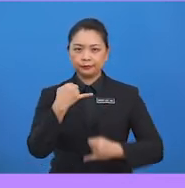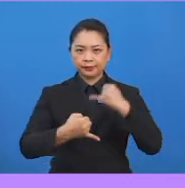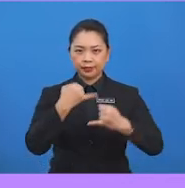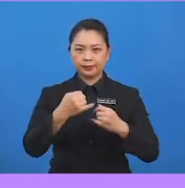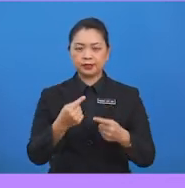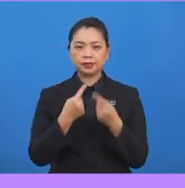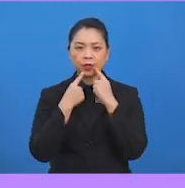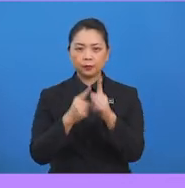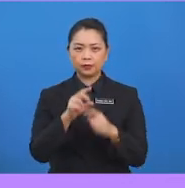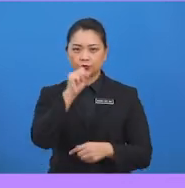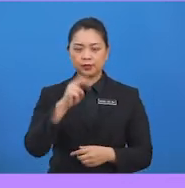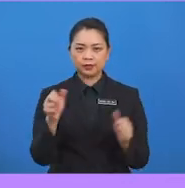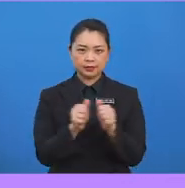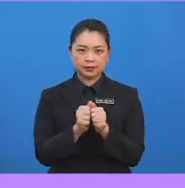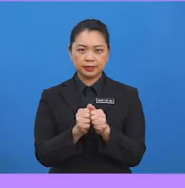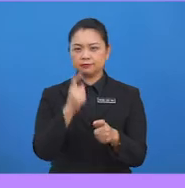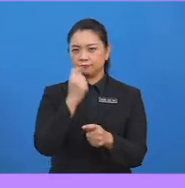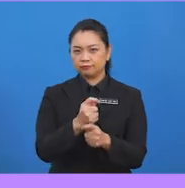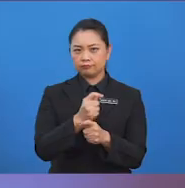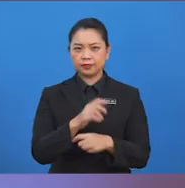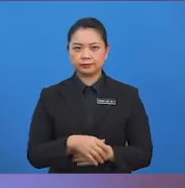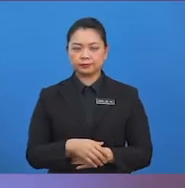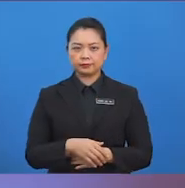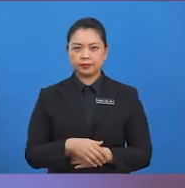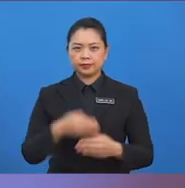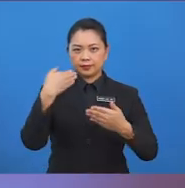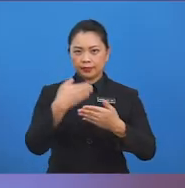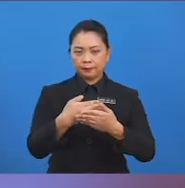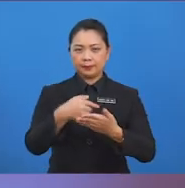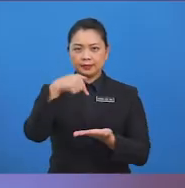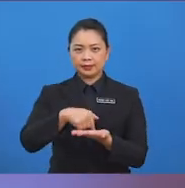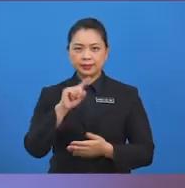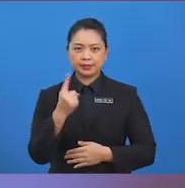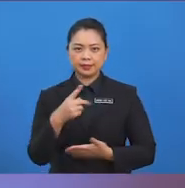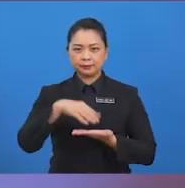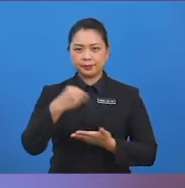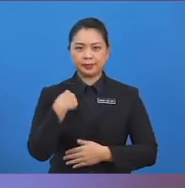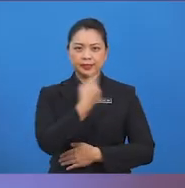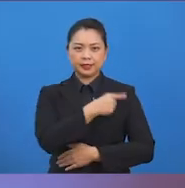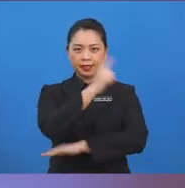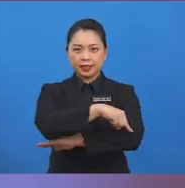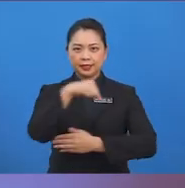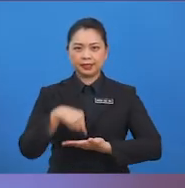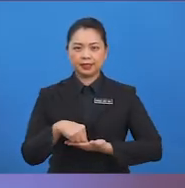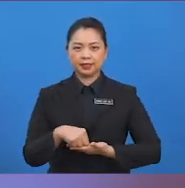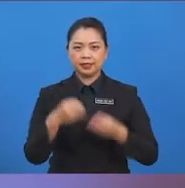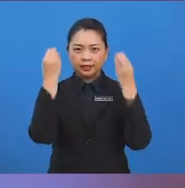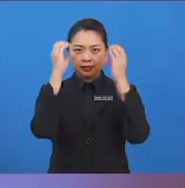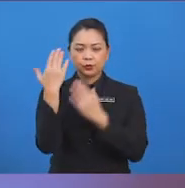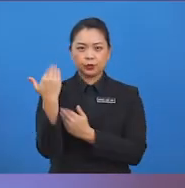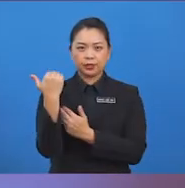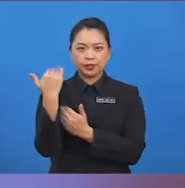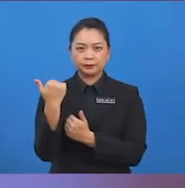berjaya menjawab soalan dengan tepat. Sampai di sini sahaja pembelajaran kita pada hari ini.